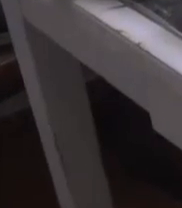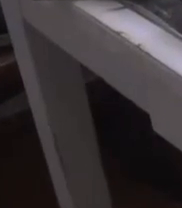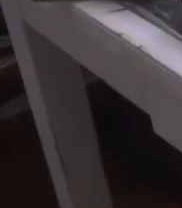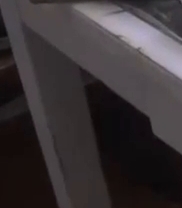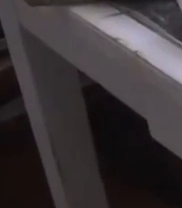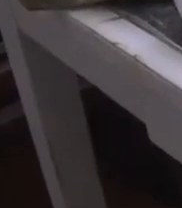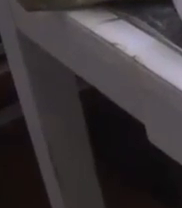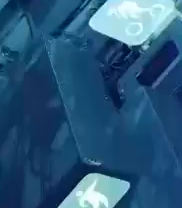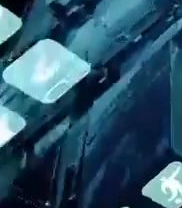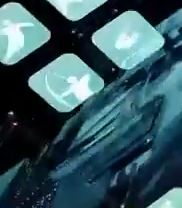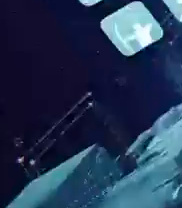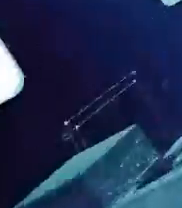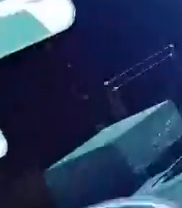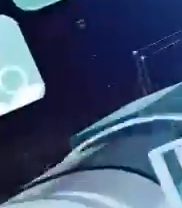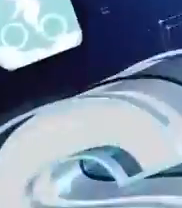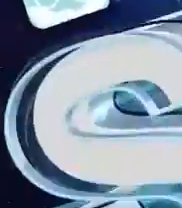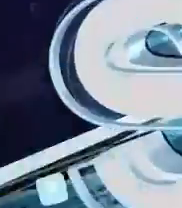телеарнасы.